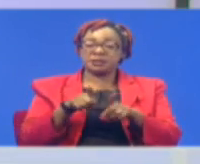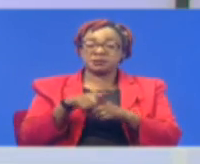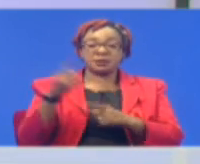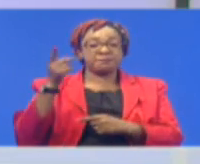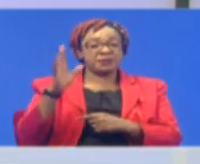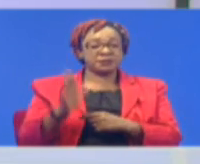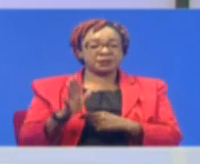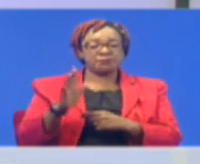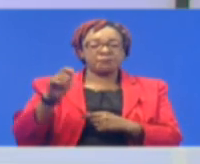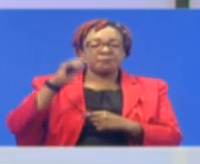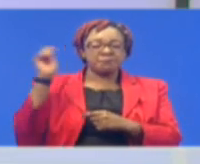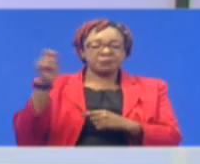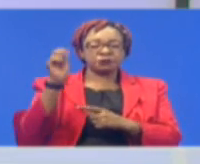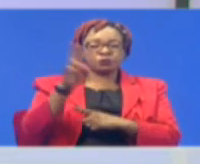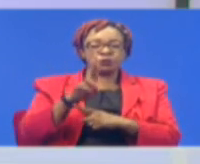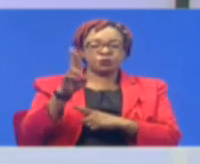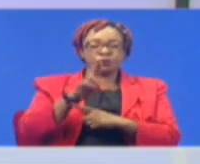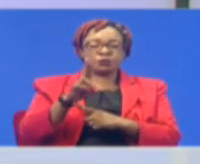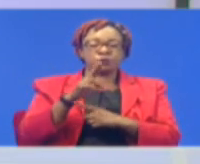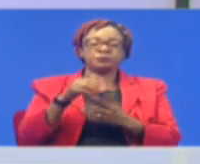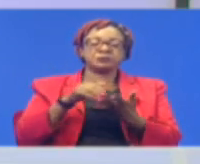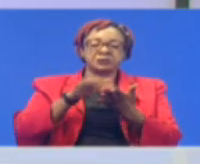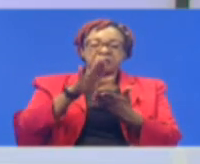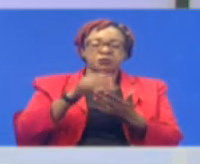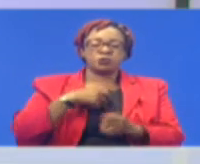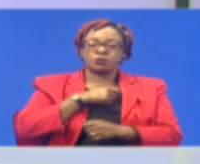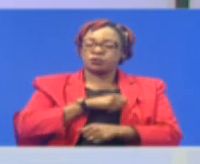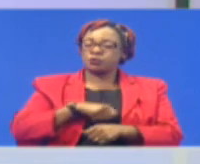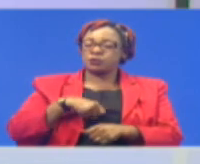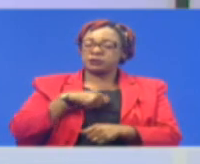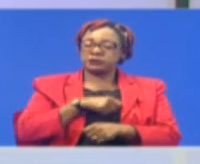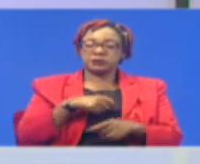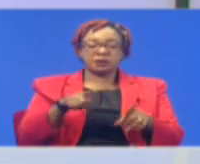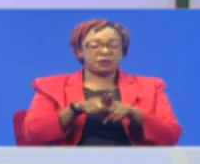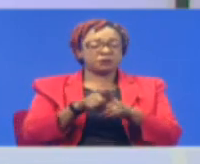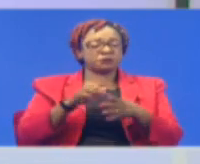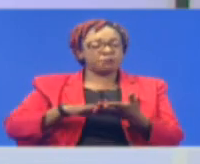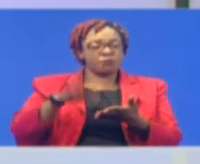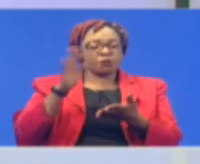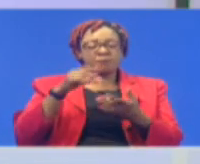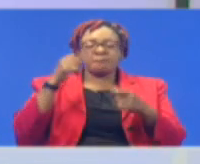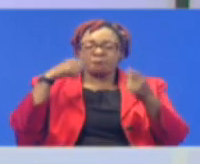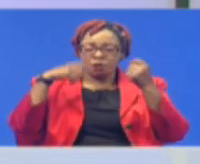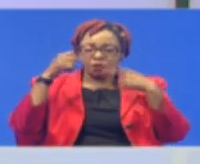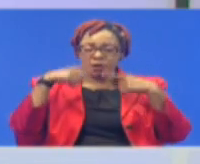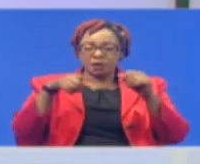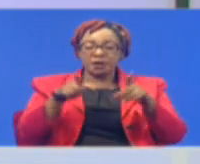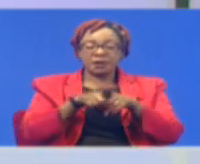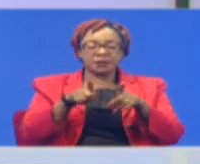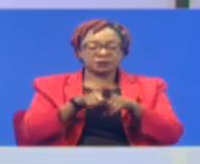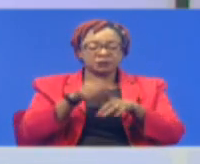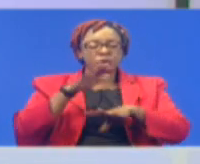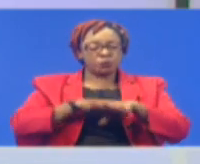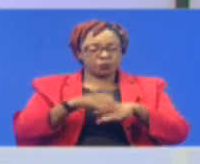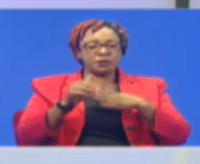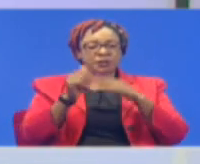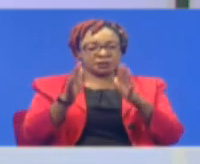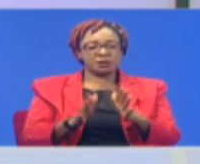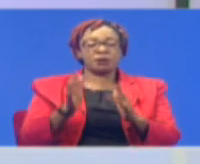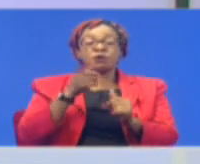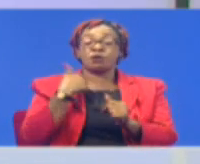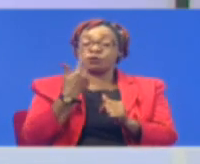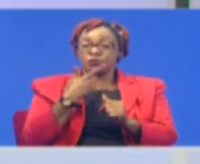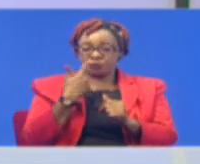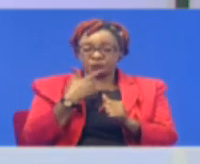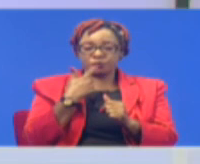Kenyatta ni miongoni mwa viongozi ambao wametuma rambirambi zao, huku wengi wakimuomboleza kama kiongozi jasiri ambaye alishikilia